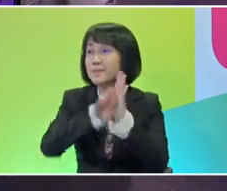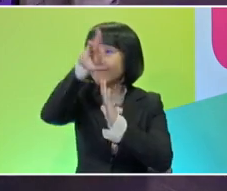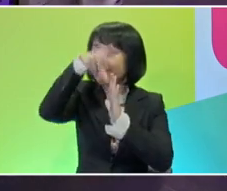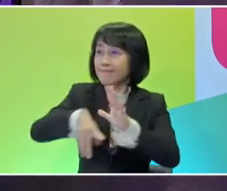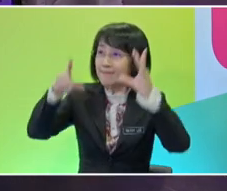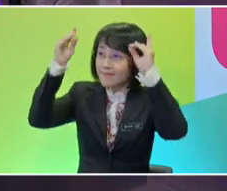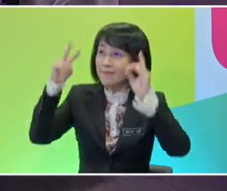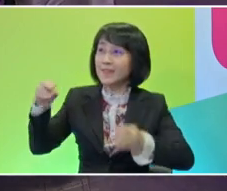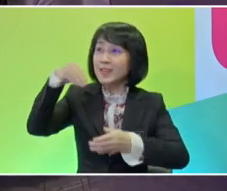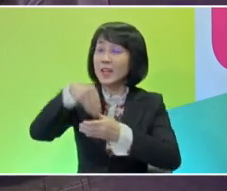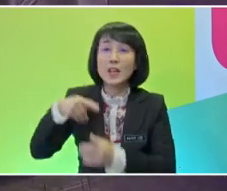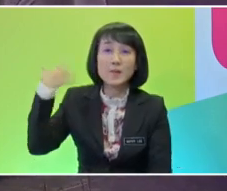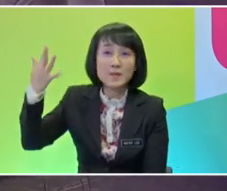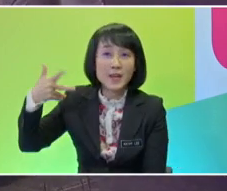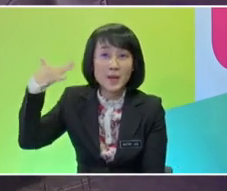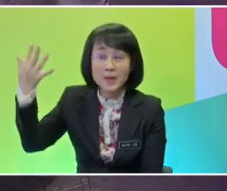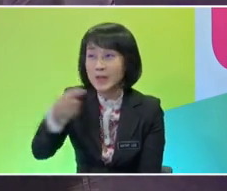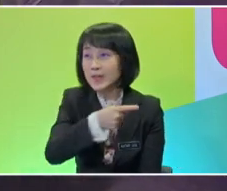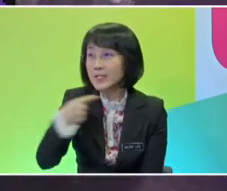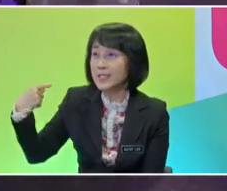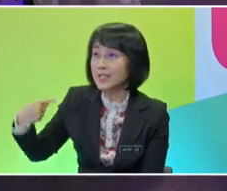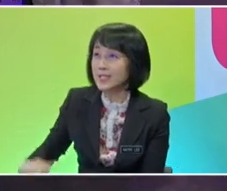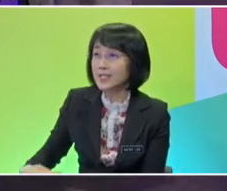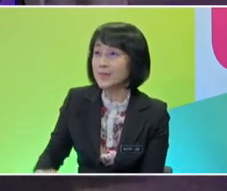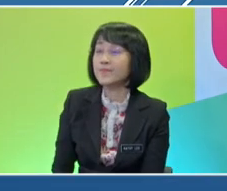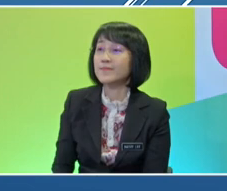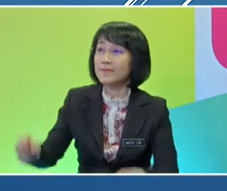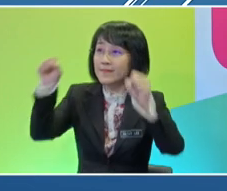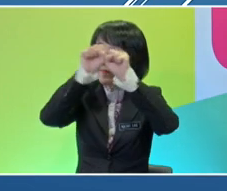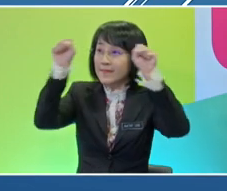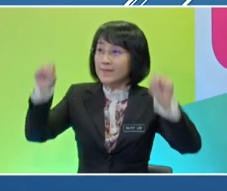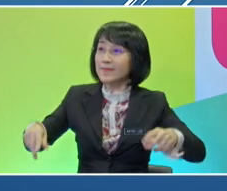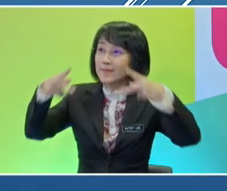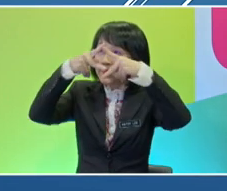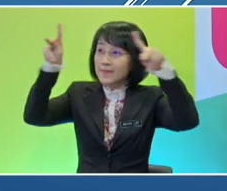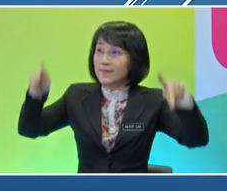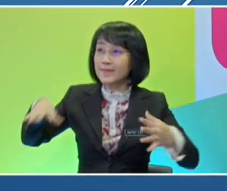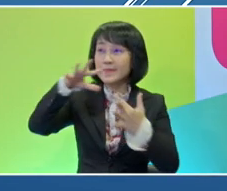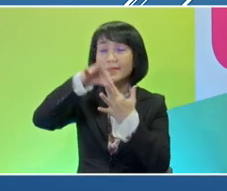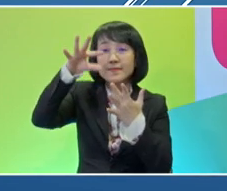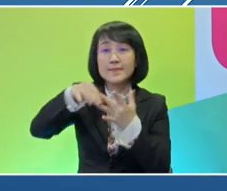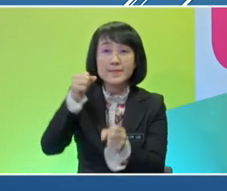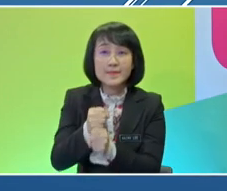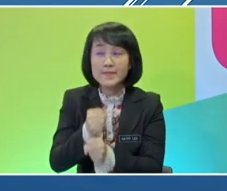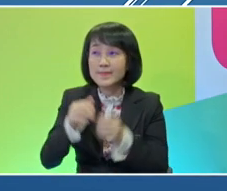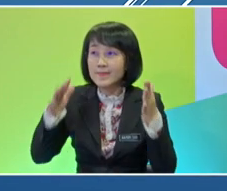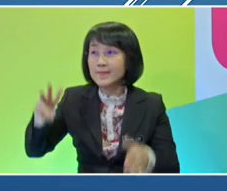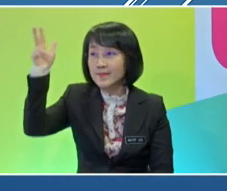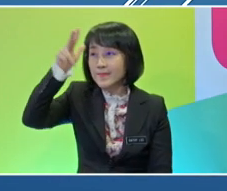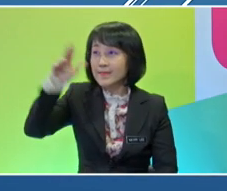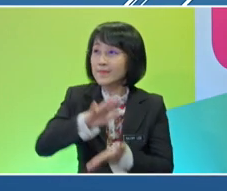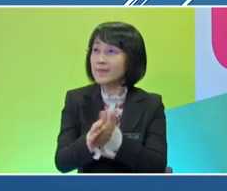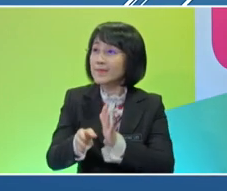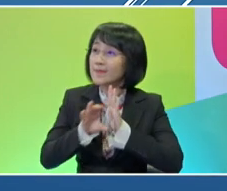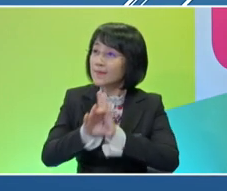taman dunia sistem pemeriksaan untuk memilih kerajaan-kerajaan menjadi contoh kepada negara di dunia dan diamalkan